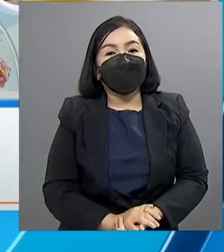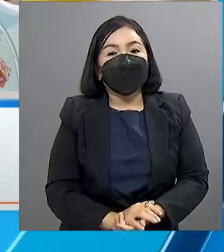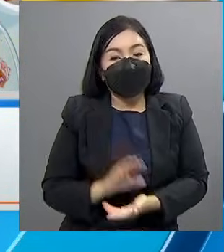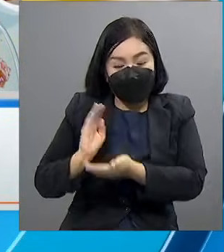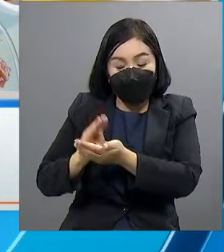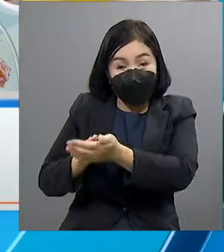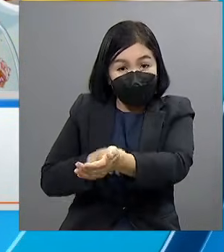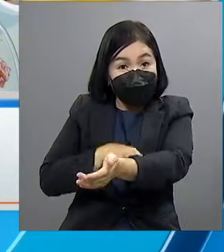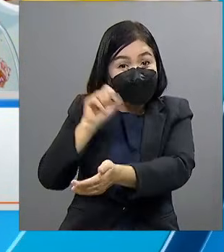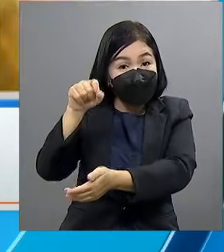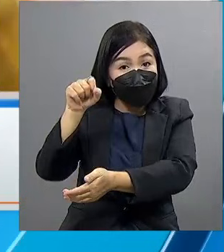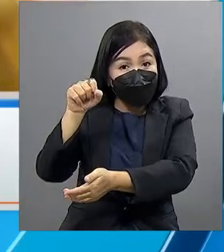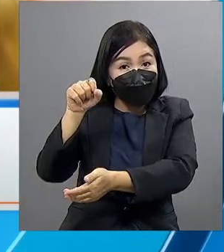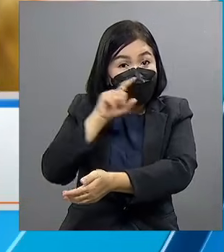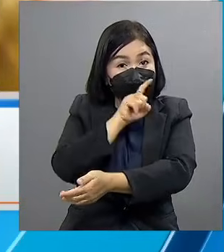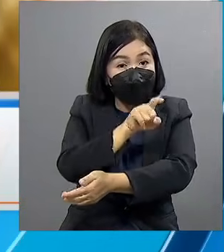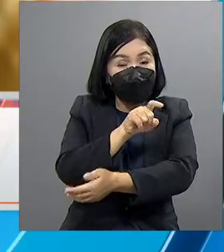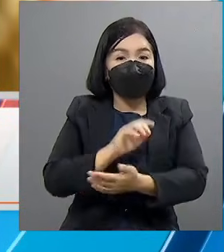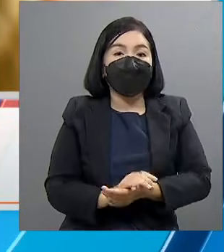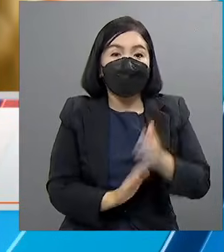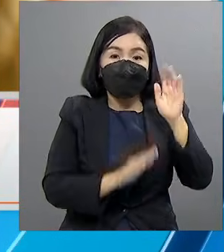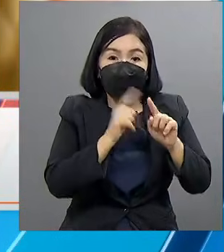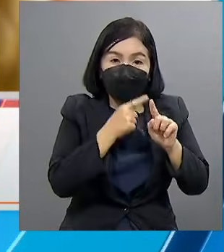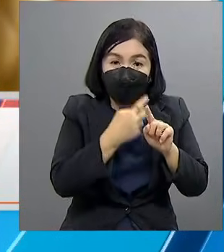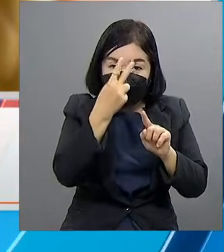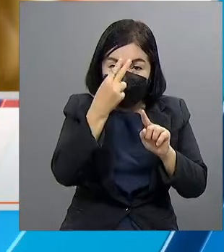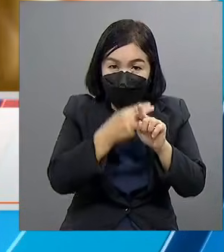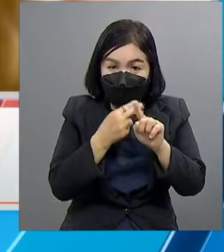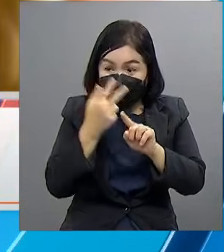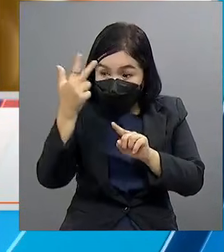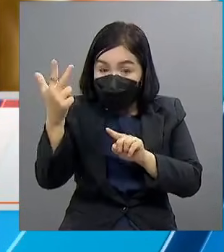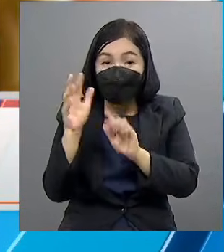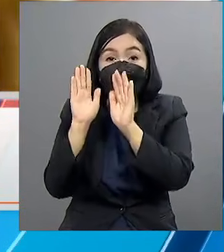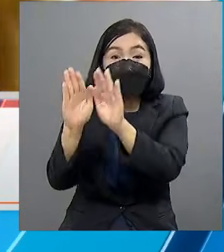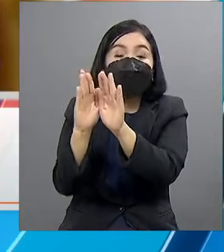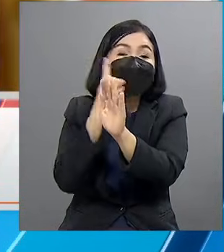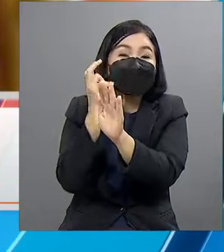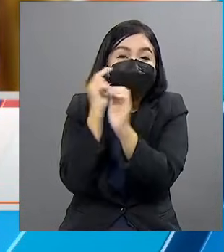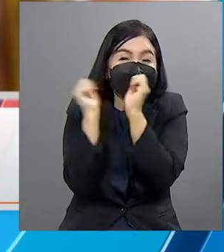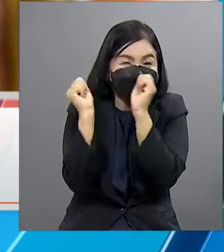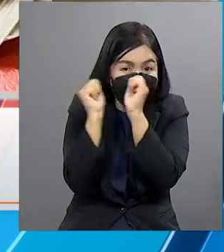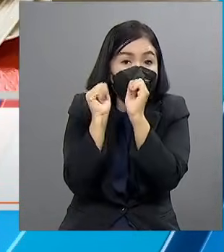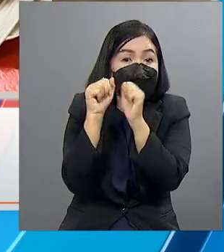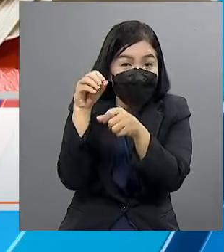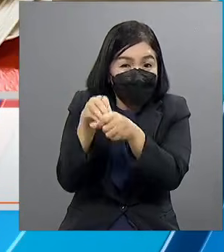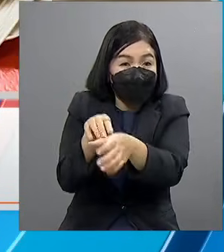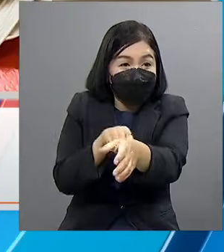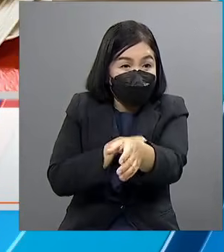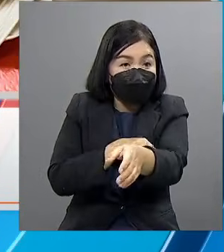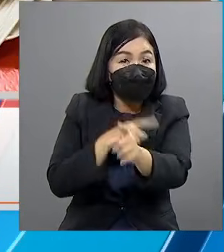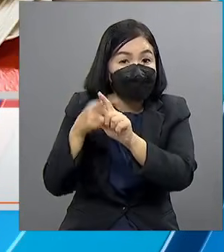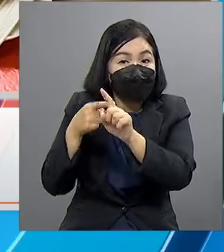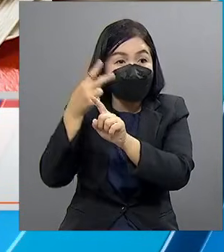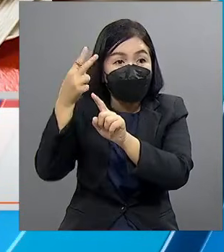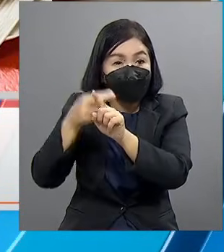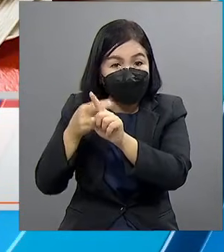ไหนครับคุณแปม 2-3 เดือนในช่องฟรีซค่ะ เห็นไหม แล้วเราคุณต๊อบไปเป็นจอมยุทธไปหลงป่